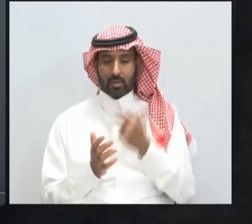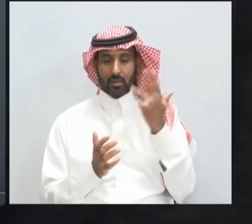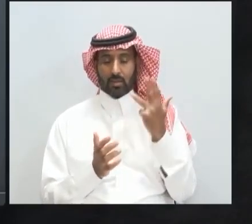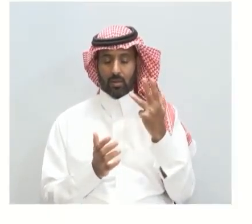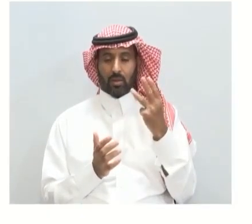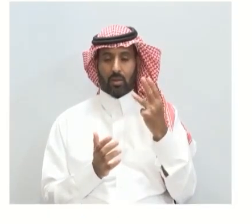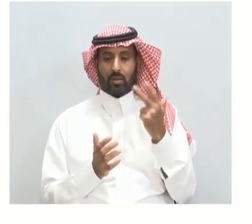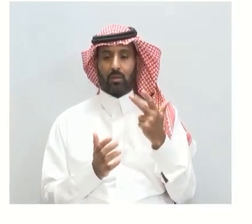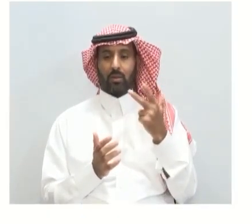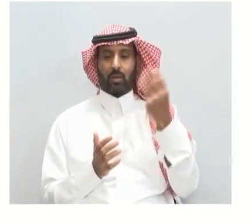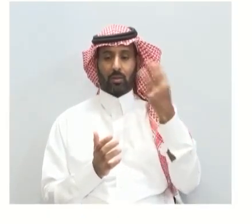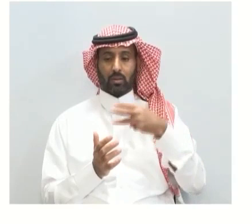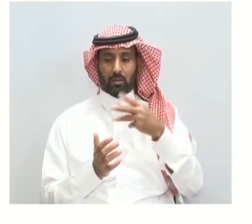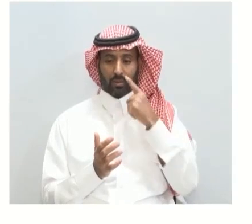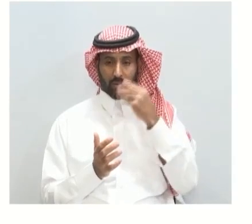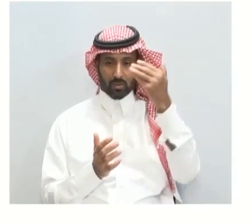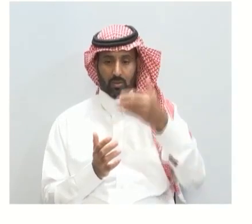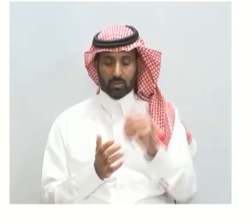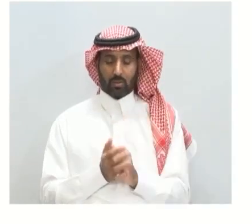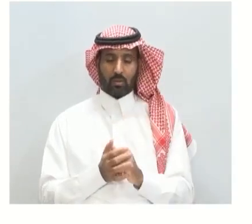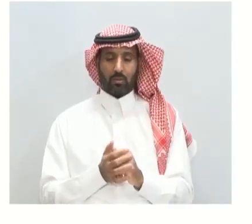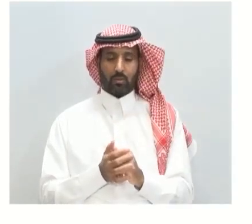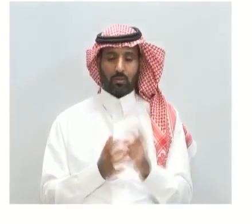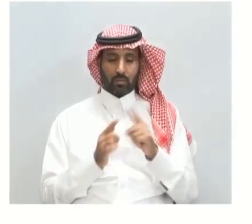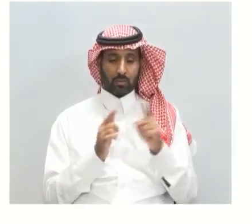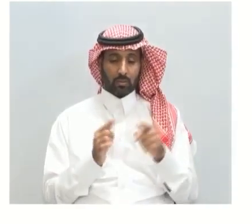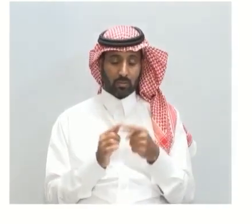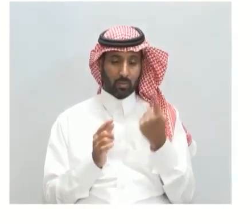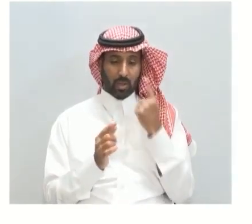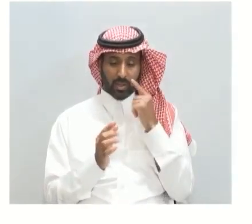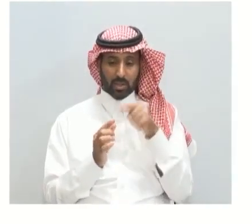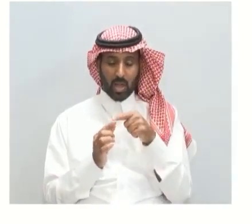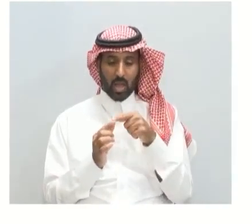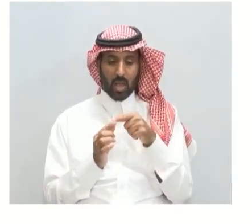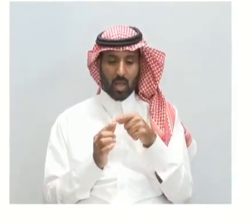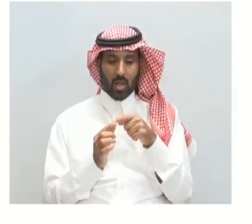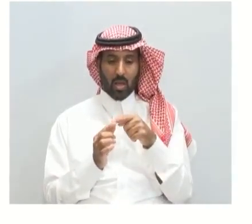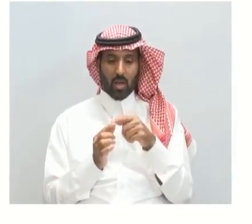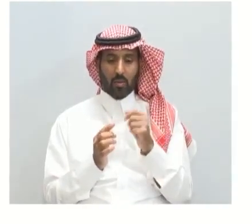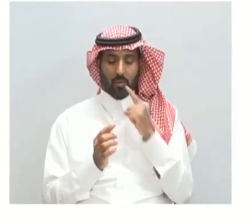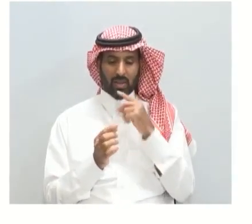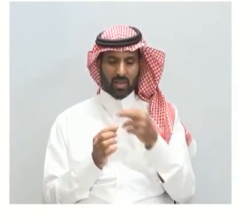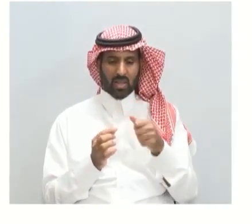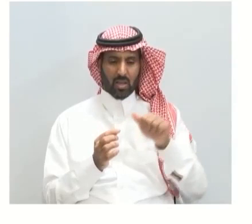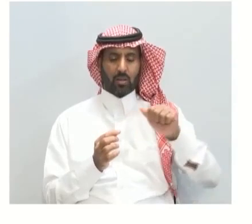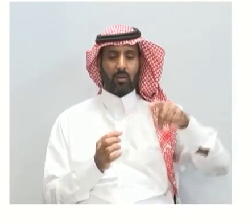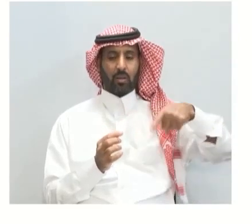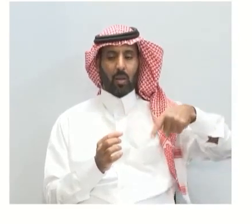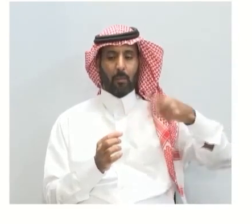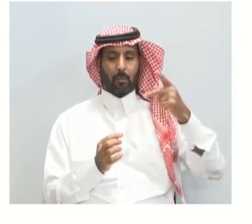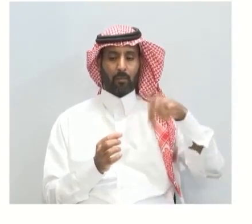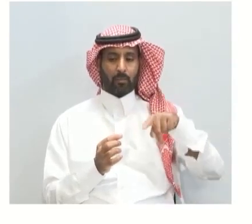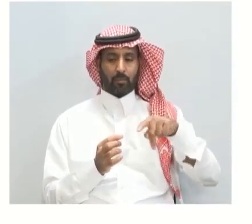38 هنا مثل ما يظهر في المخلوقات بدائيه النوا ينتج 38 جزيء اي تي بي عن تحلل كل جزيء